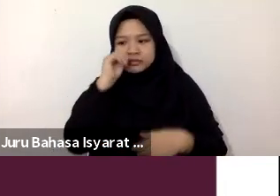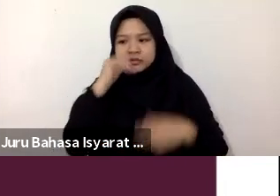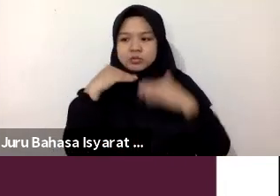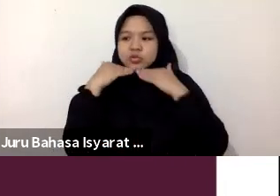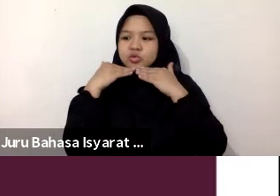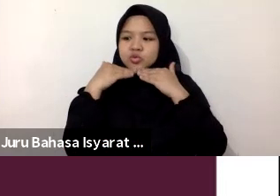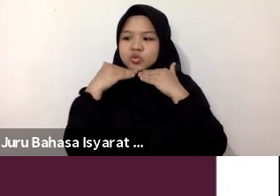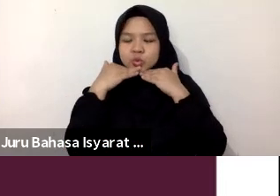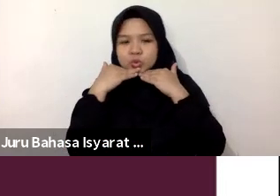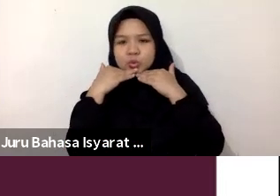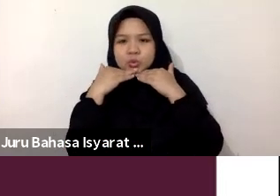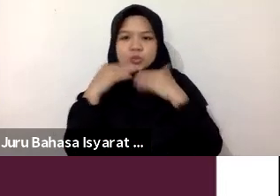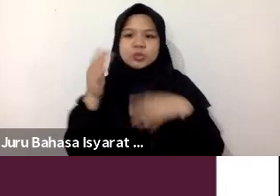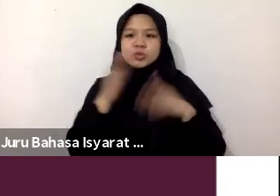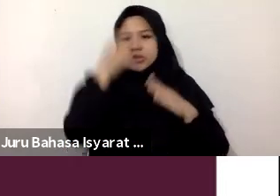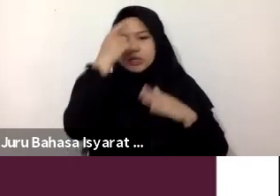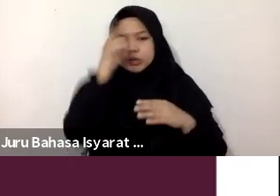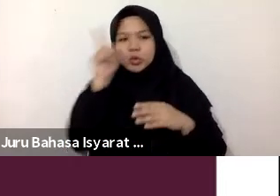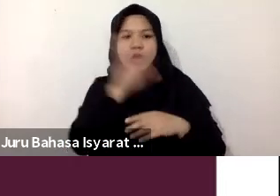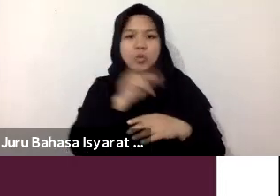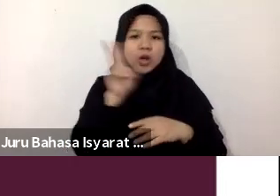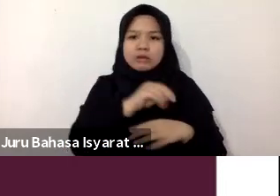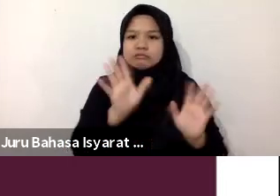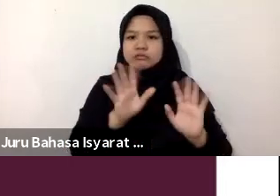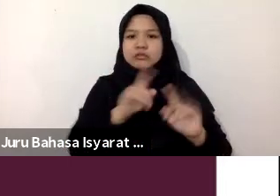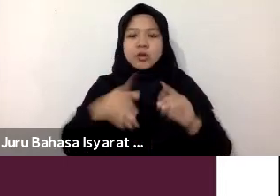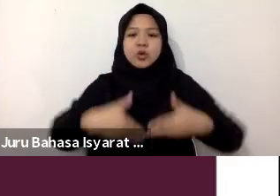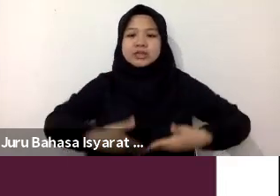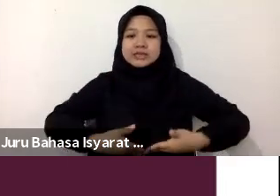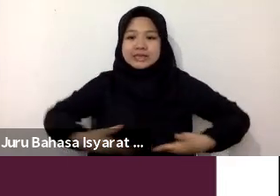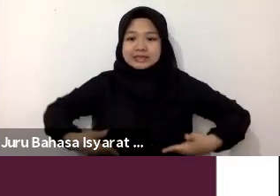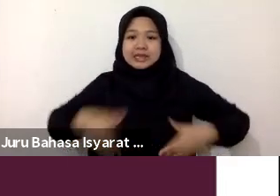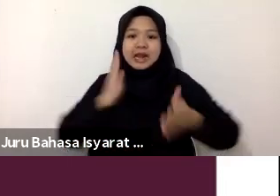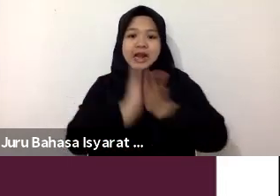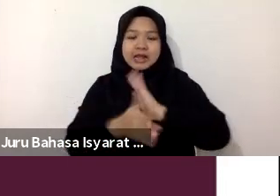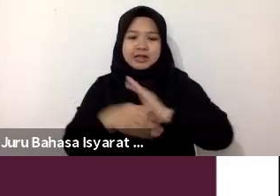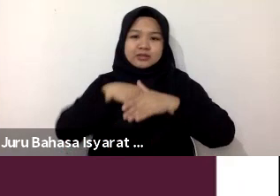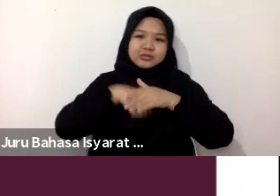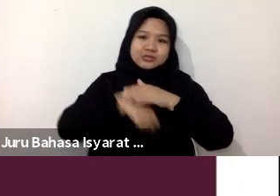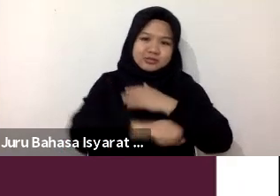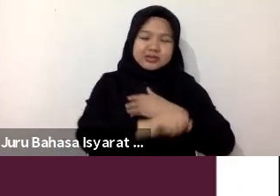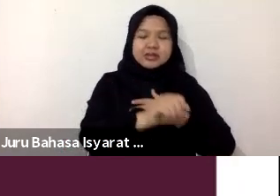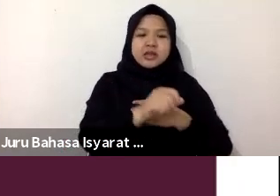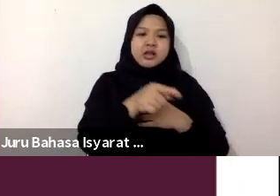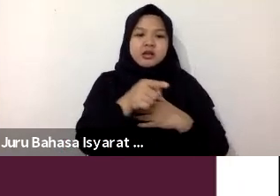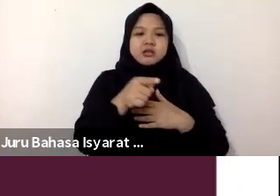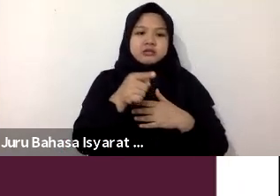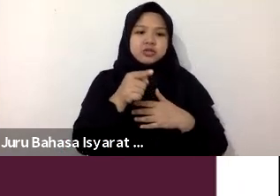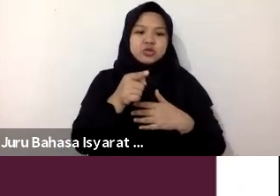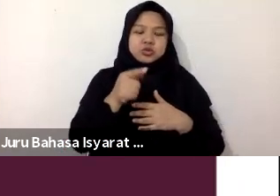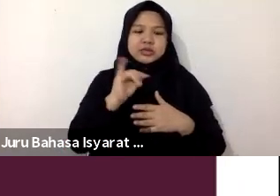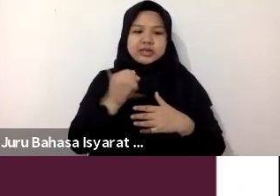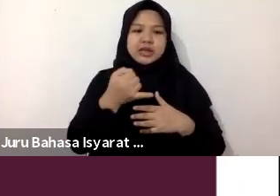misalnya diinduksi juga bisa 2 harian, tapi kalau diseksio kan begitu lahir langsung beres ya, gitu. Jadi ini juga menjadi